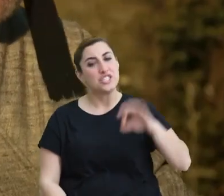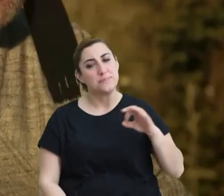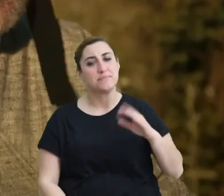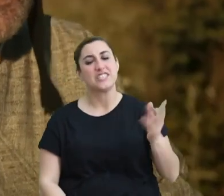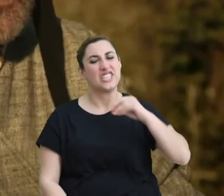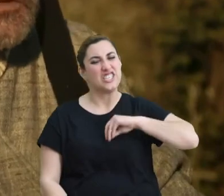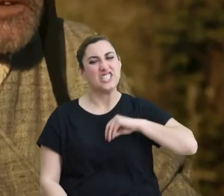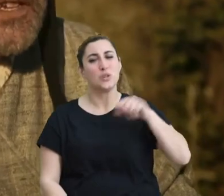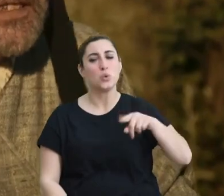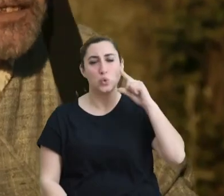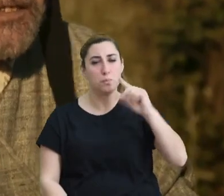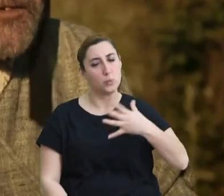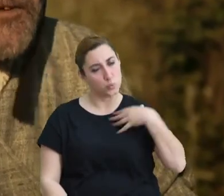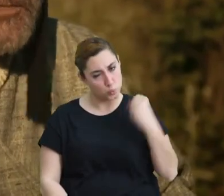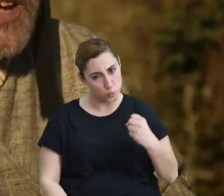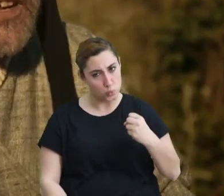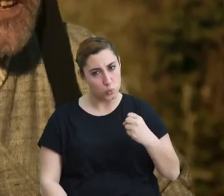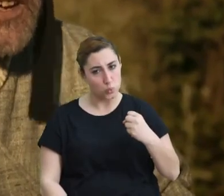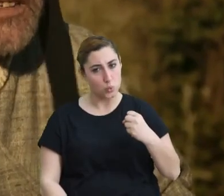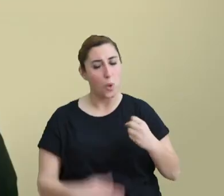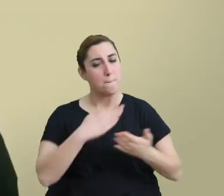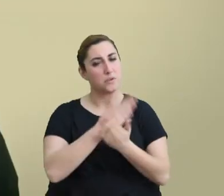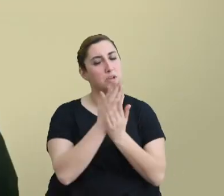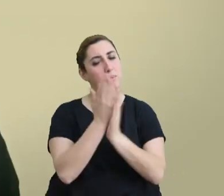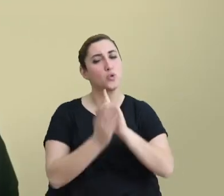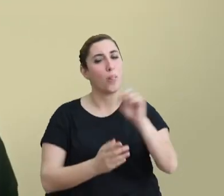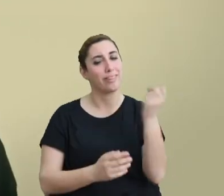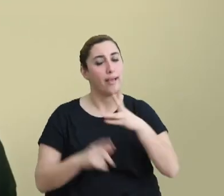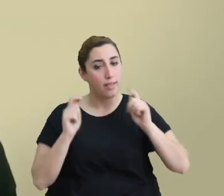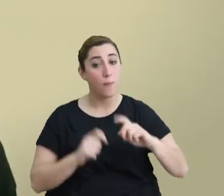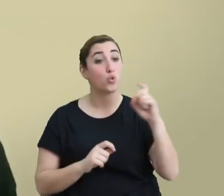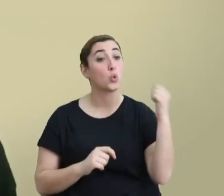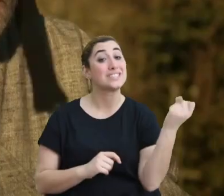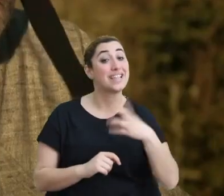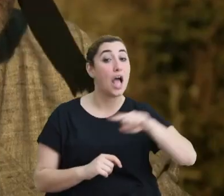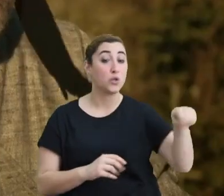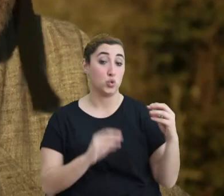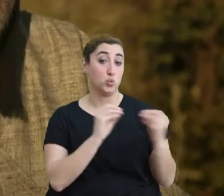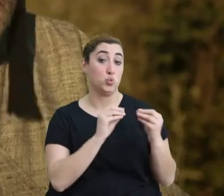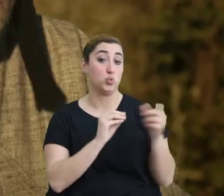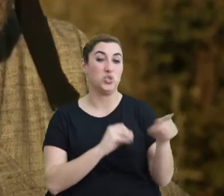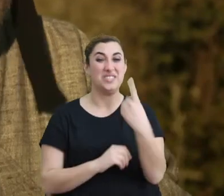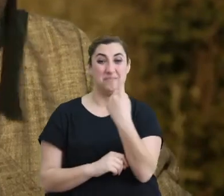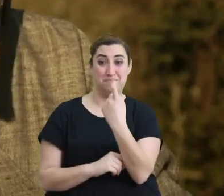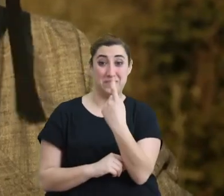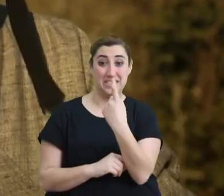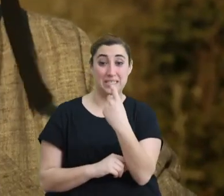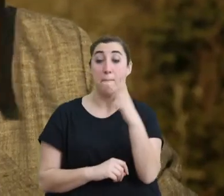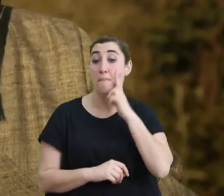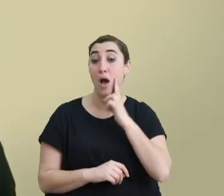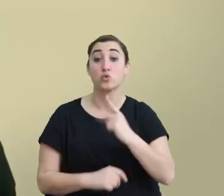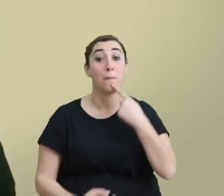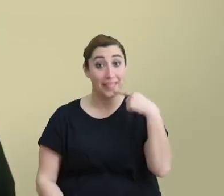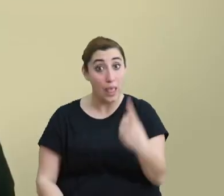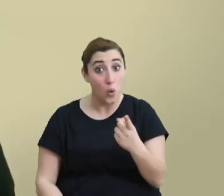tut içindeki şüpheni 10 fareye ayır. 9 faresi suçlu, 1 faresi masum